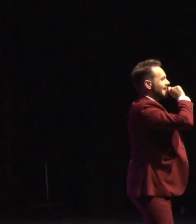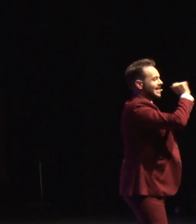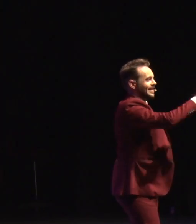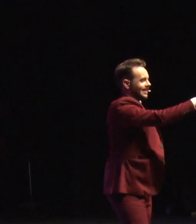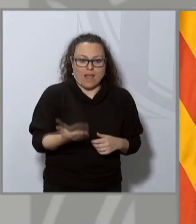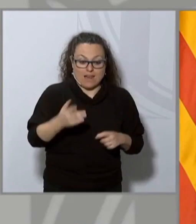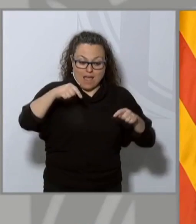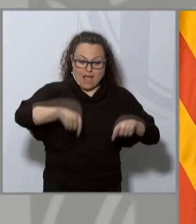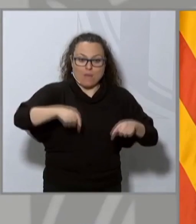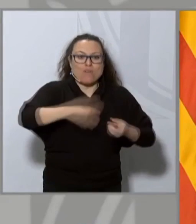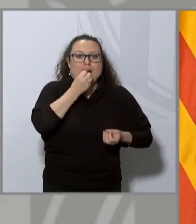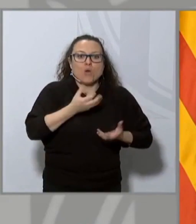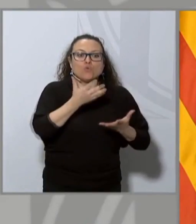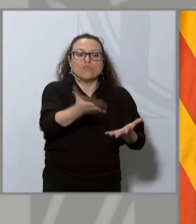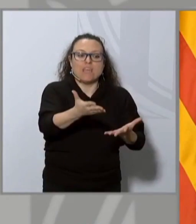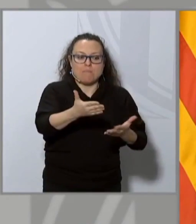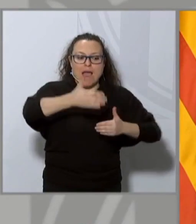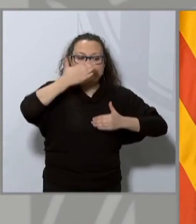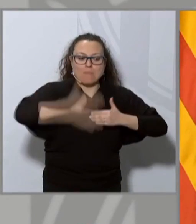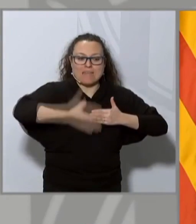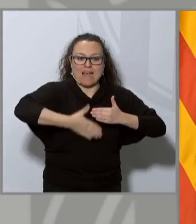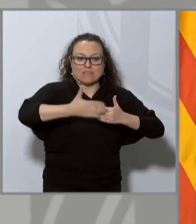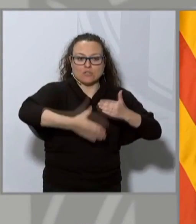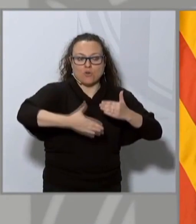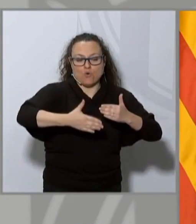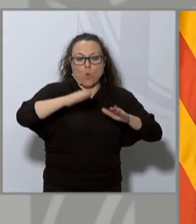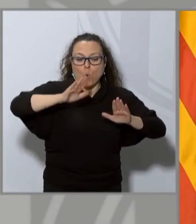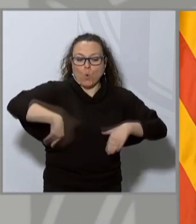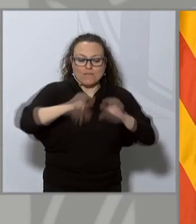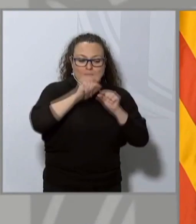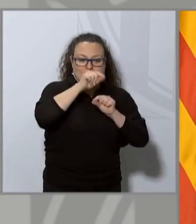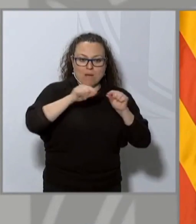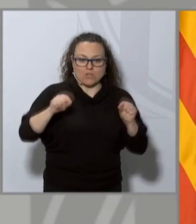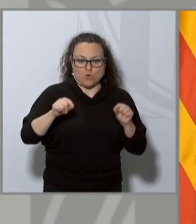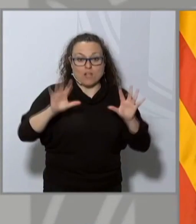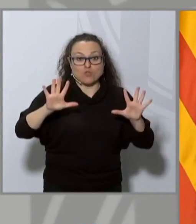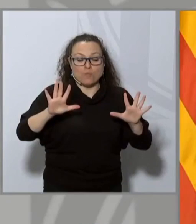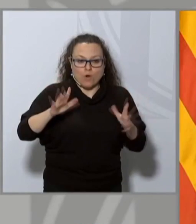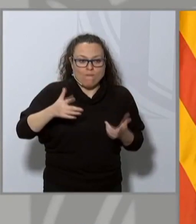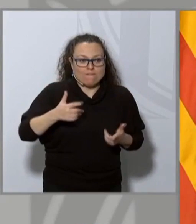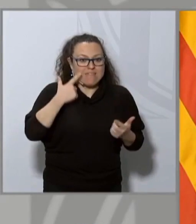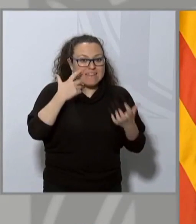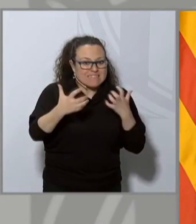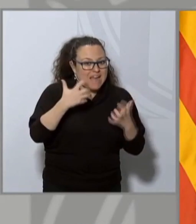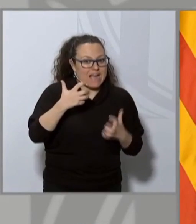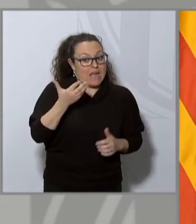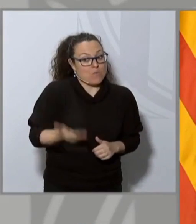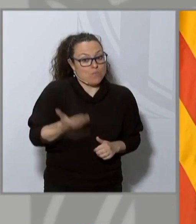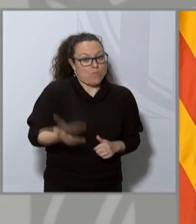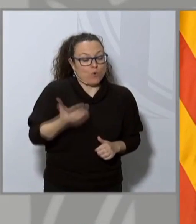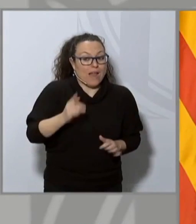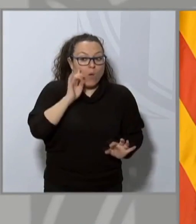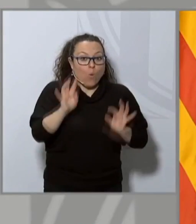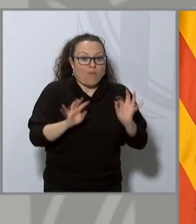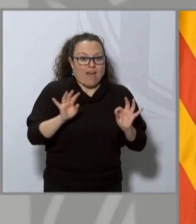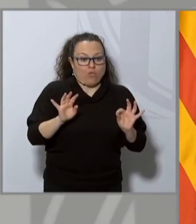l'hostaleria. Avui anunciem l'eliminació de les darreres mesures, però cal enfatitzar, destacar, com els deia, la fragilitat